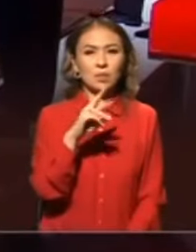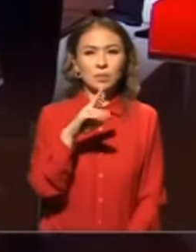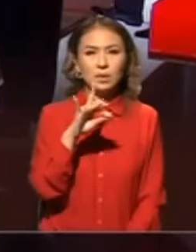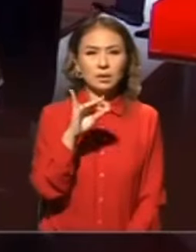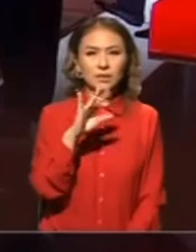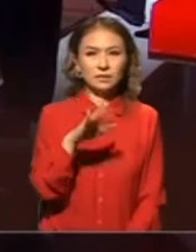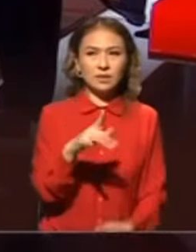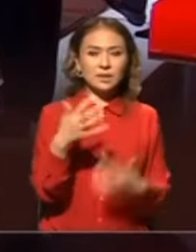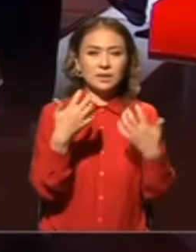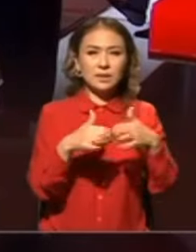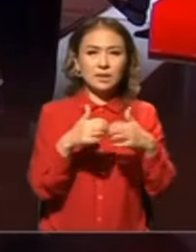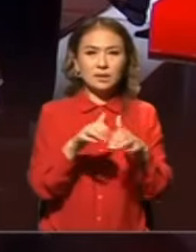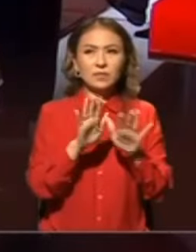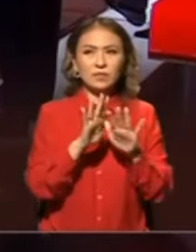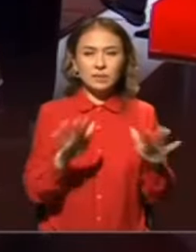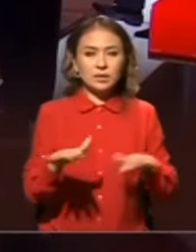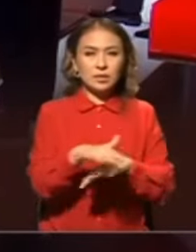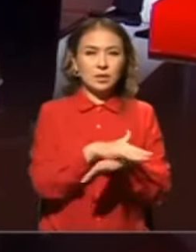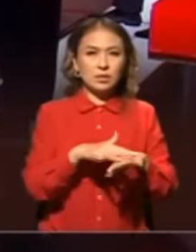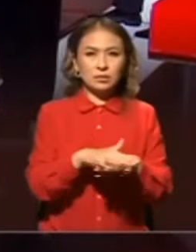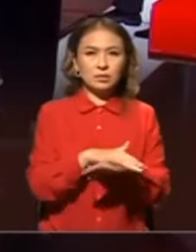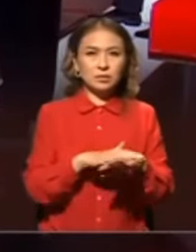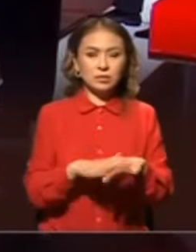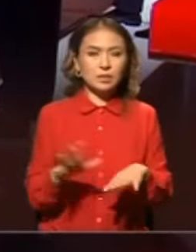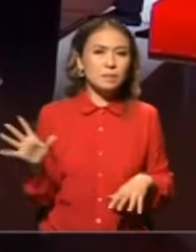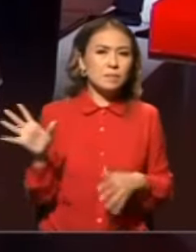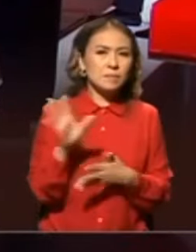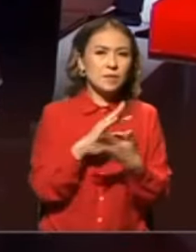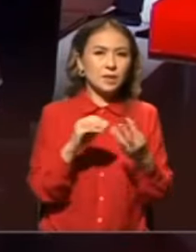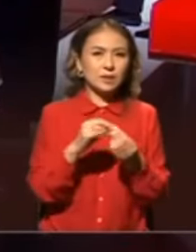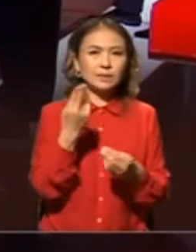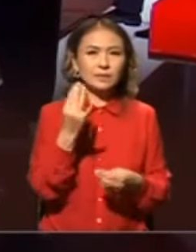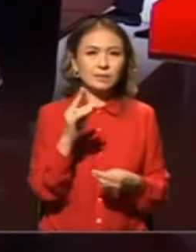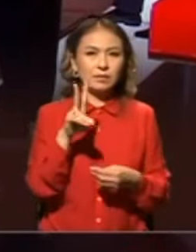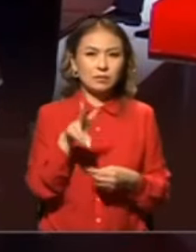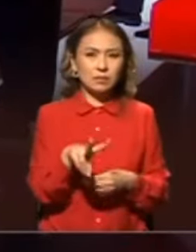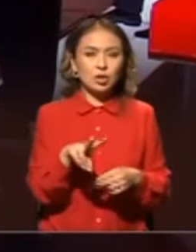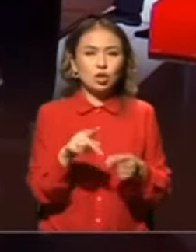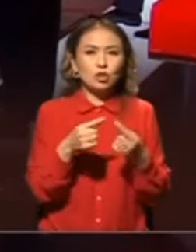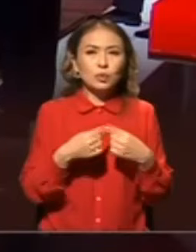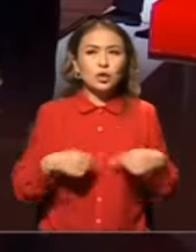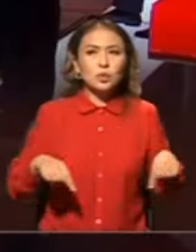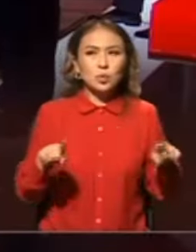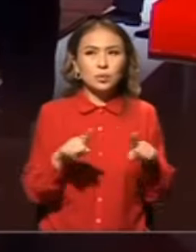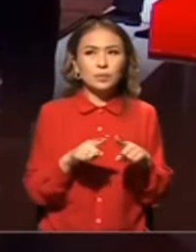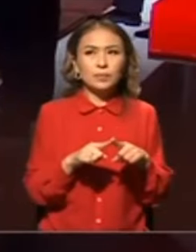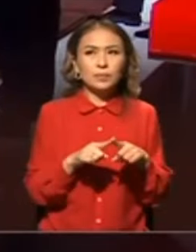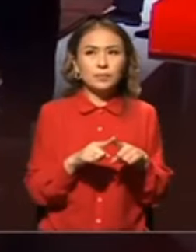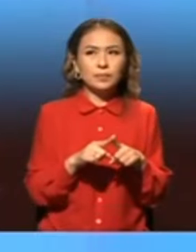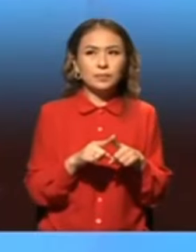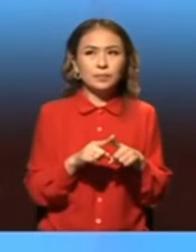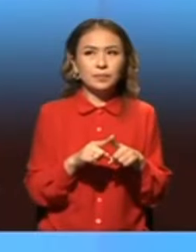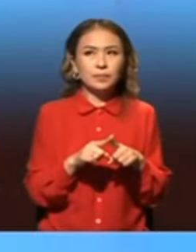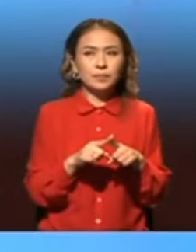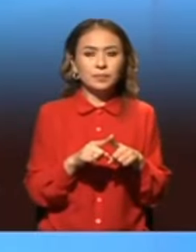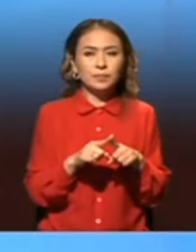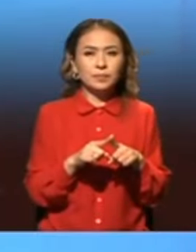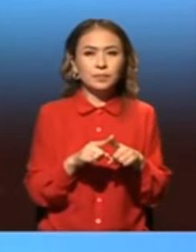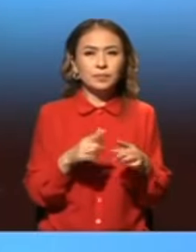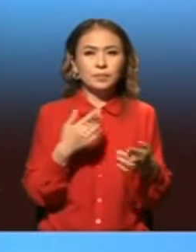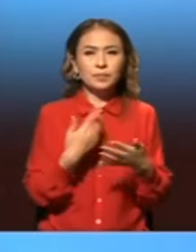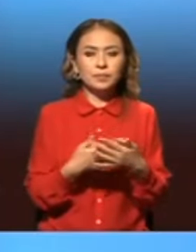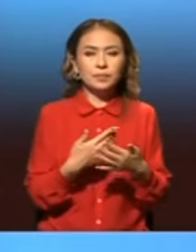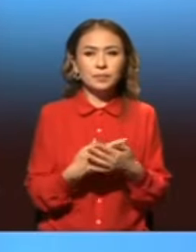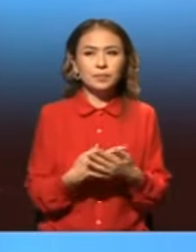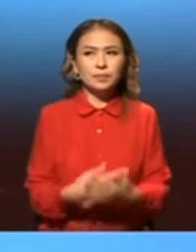кооперативтің жаңа санында емес, кооператив қалай құрды емес, бұл жаңа барлық осы циклды ұйымдастыруды емес. Кешірім сұраймын, Олжас мырза,